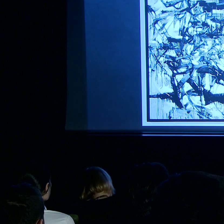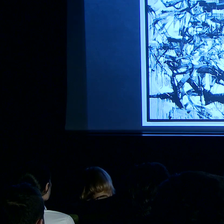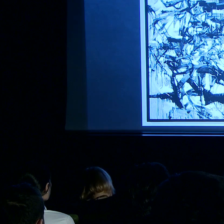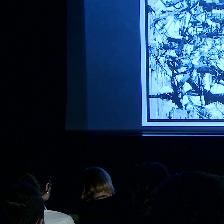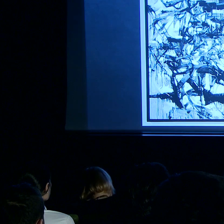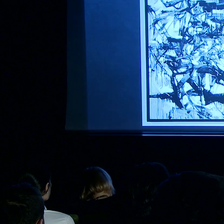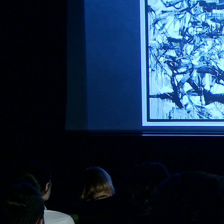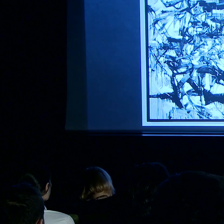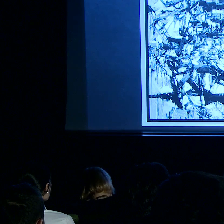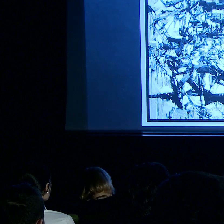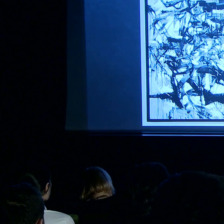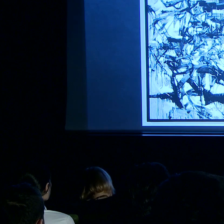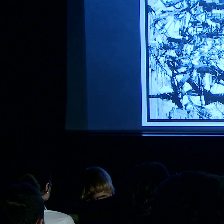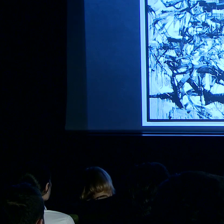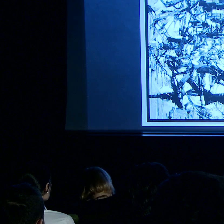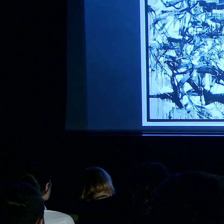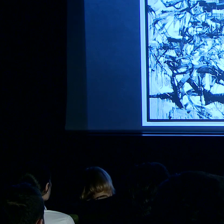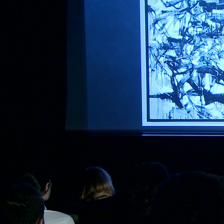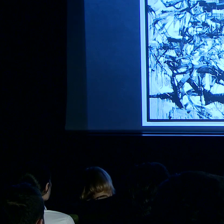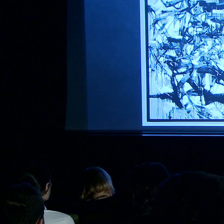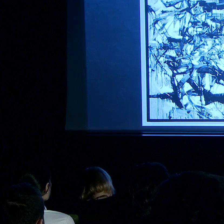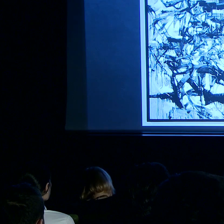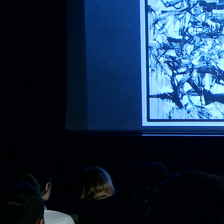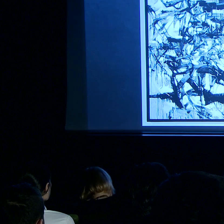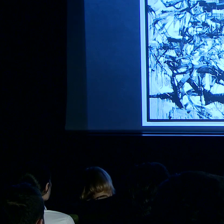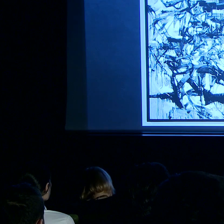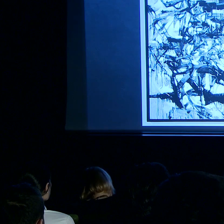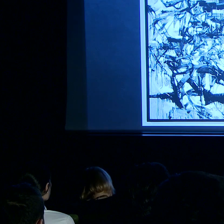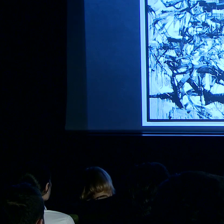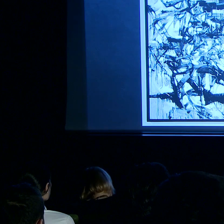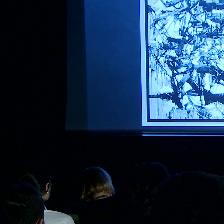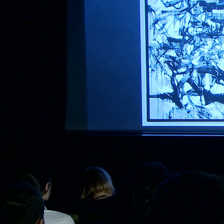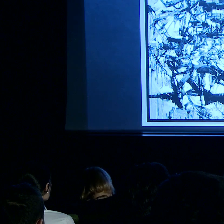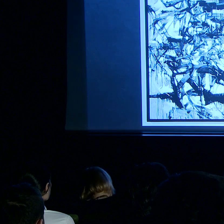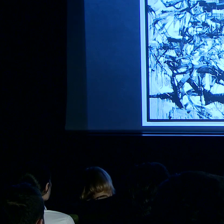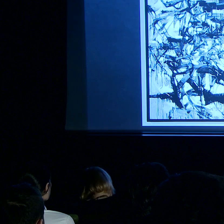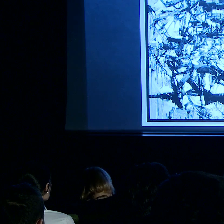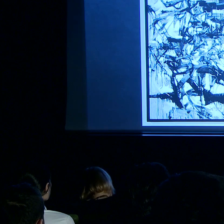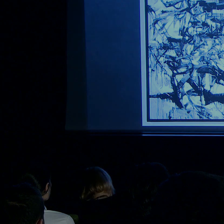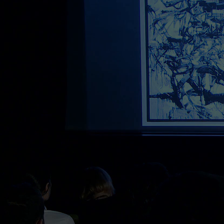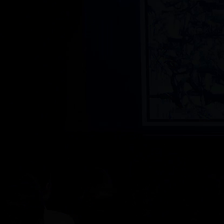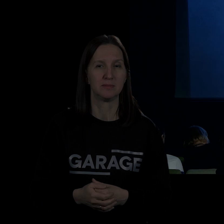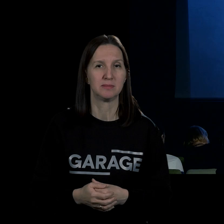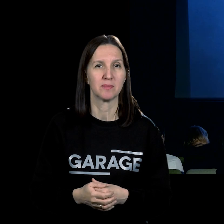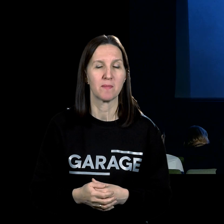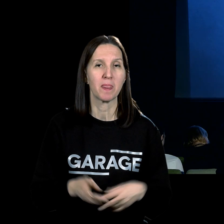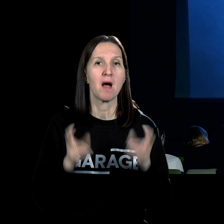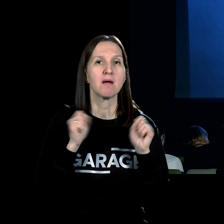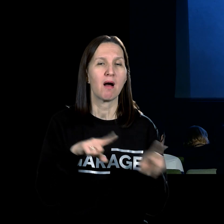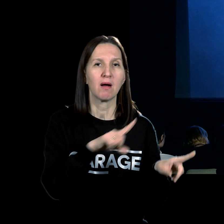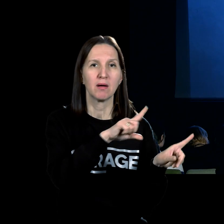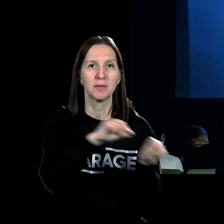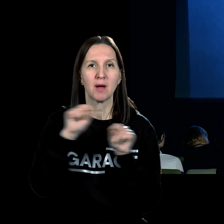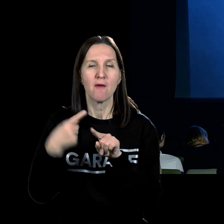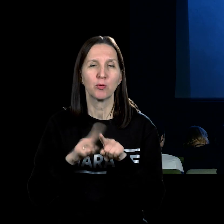другого. Мазки образуют собой серую тучу. Создается ощущение спутанности и неразберихи. Как повторить